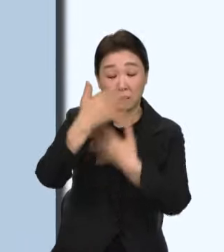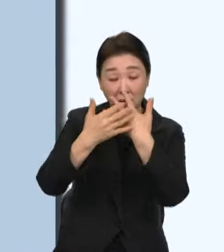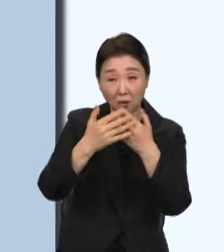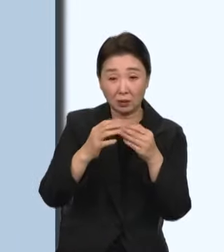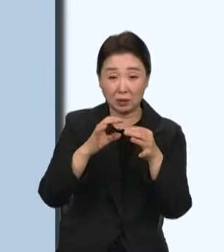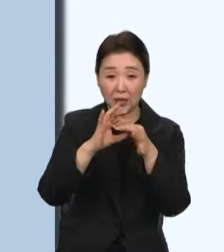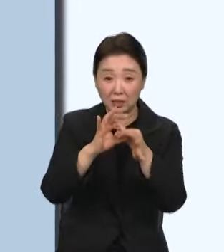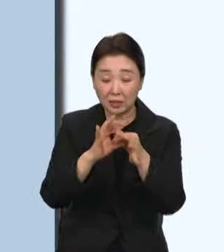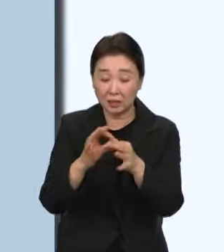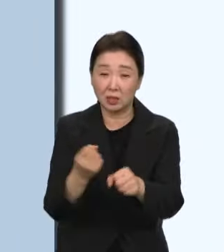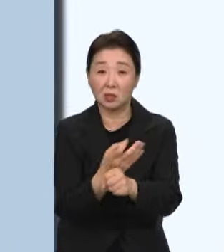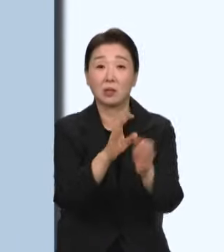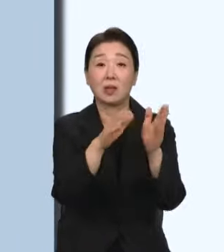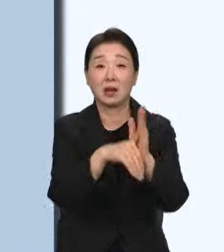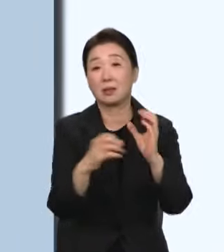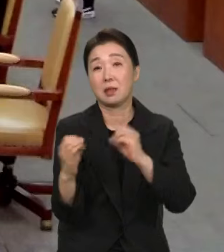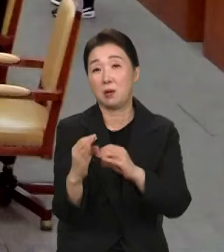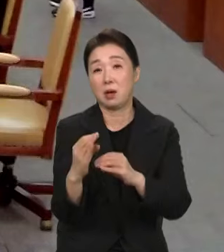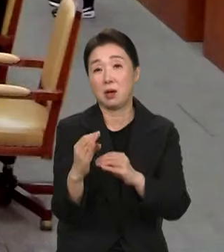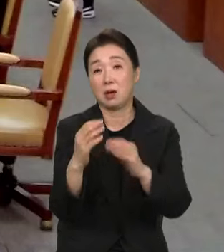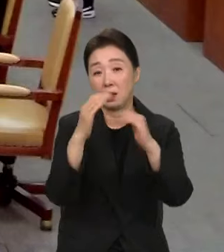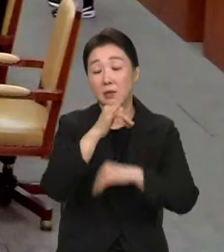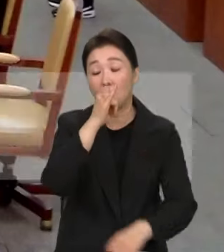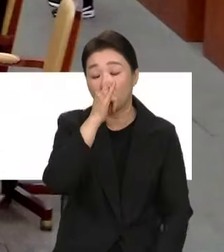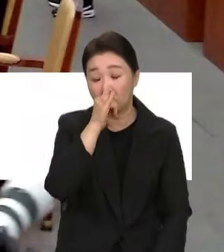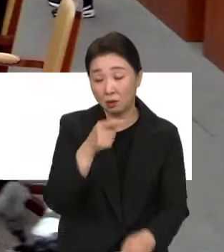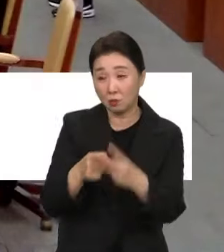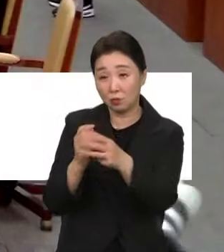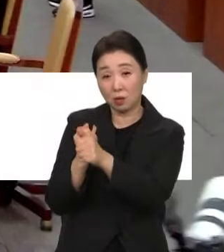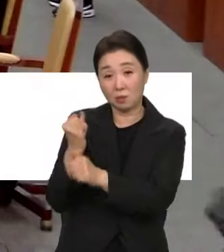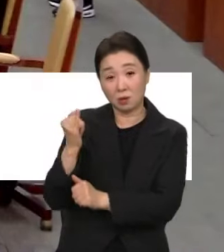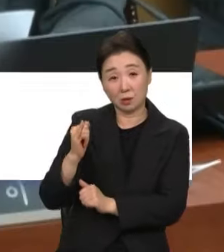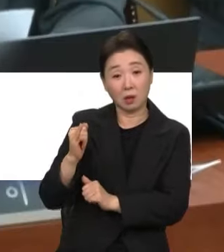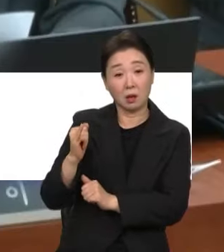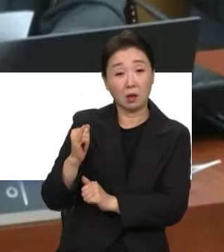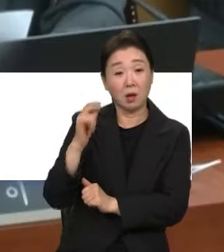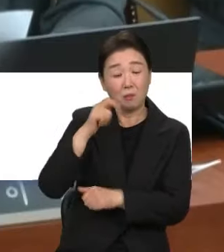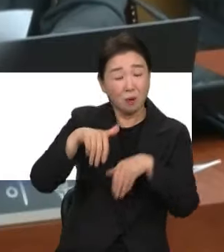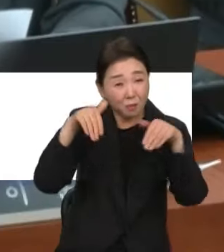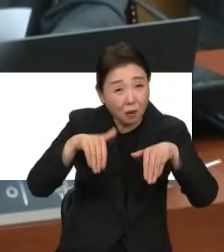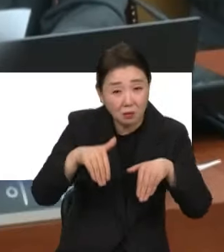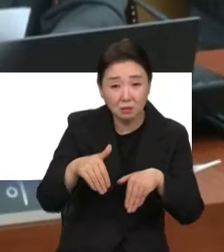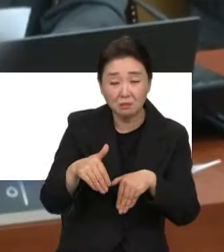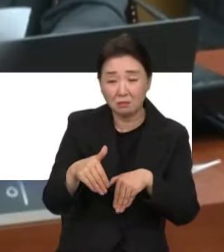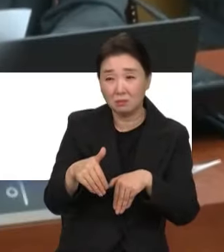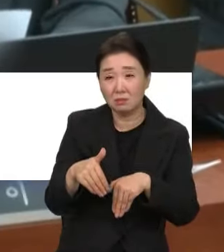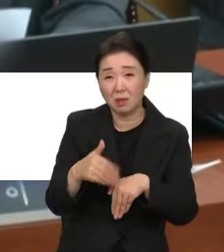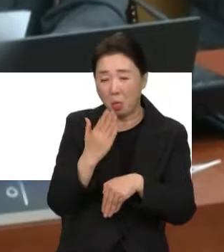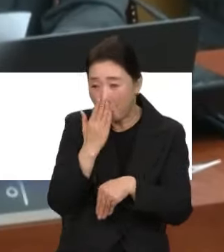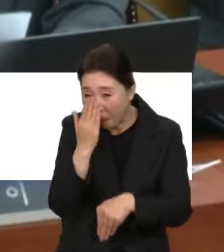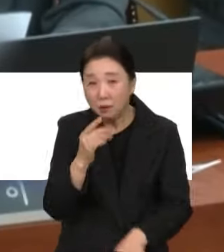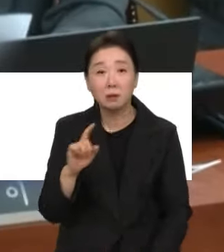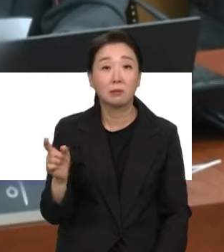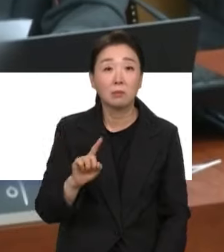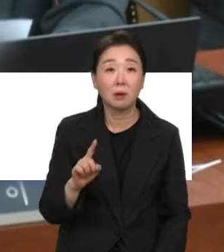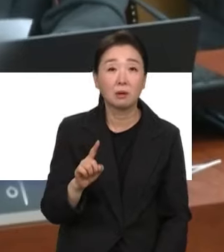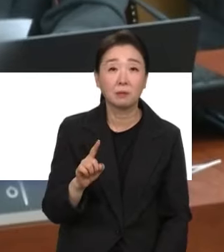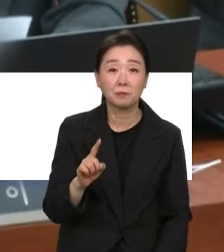링크를 전달하는 대화가 담겨 있습니다. 김건희 여사의 모습입니까? 김건희 여사 명품백 수수